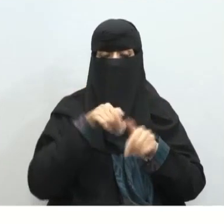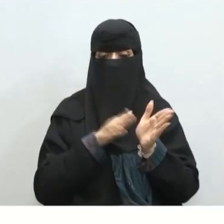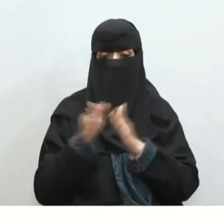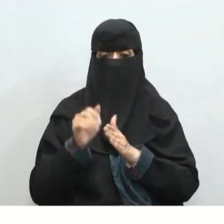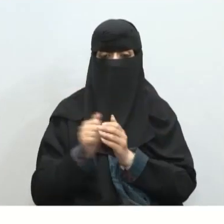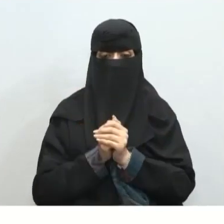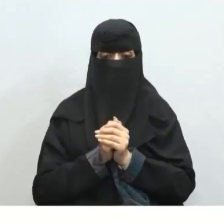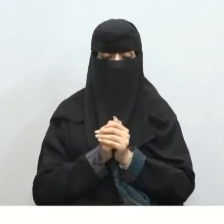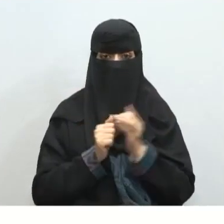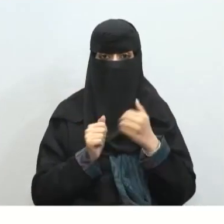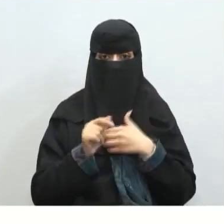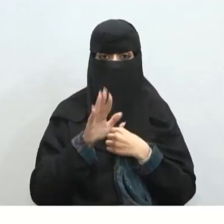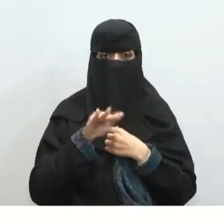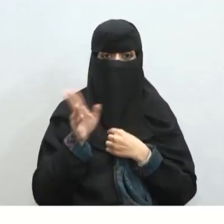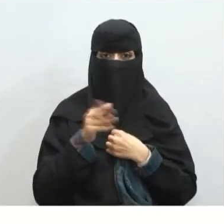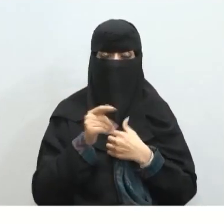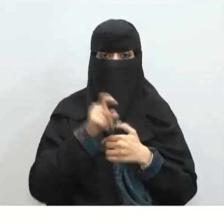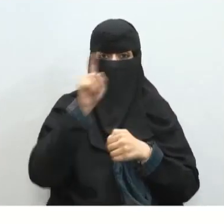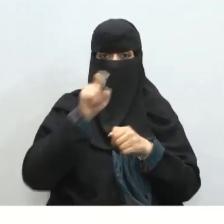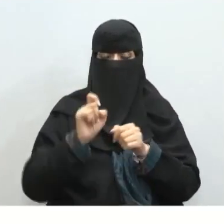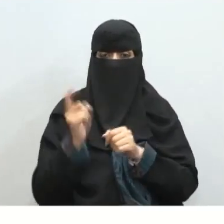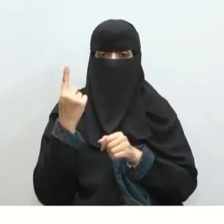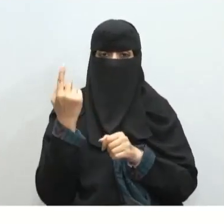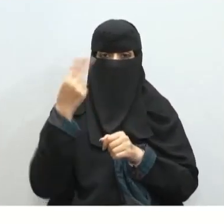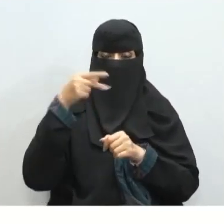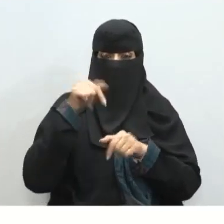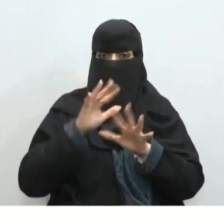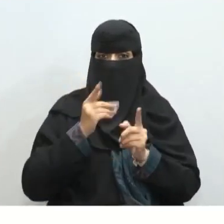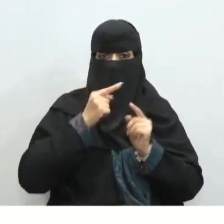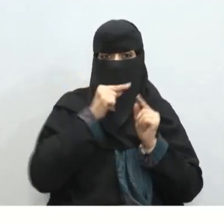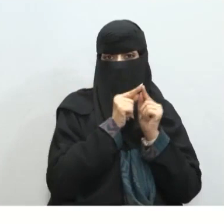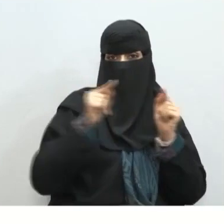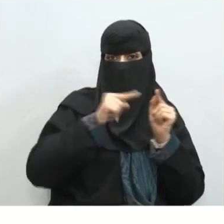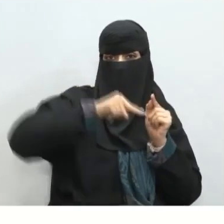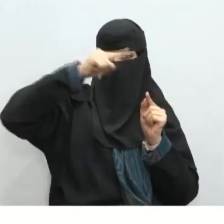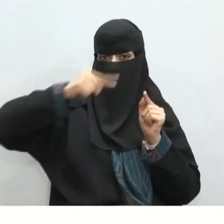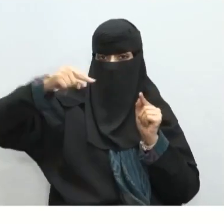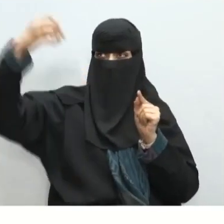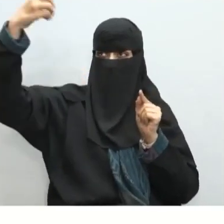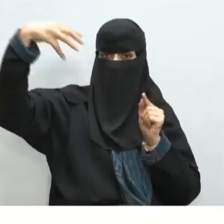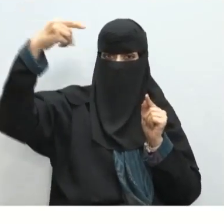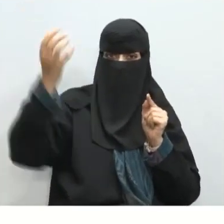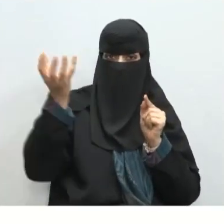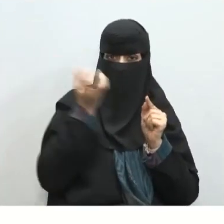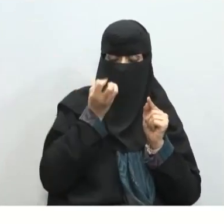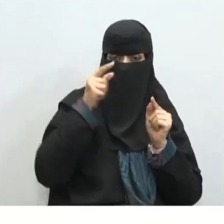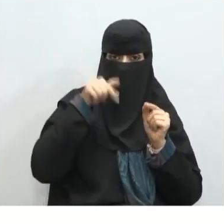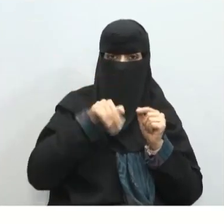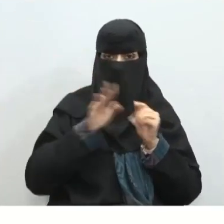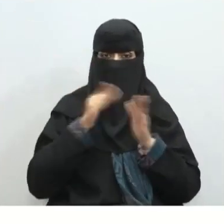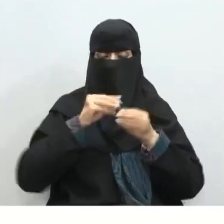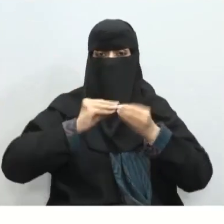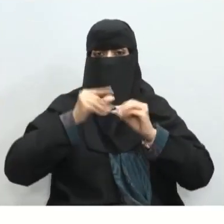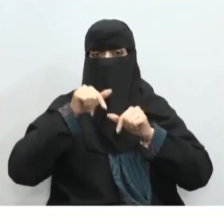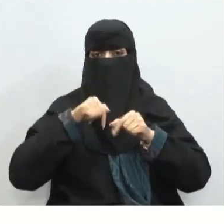تي بي في سؤال 21 ما الطول الموجي للضوء الذي تمتص او تمتص عند اصباغ